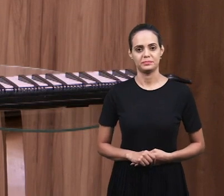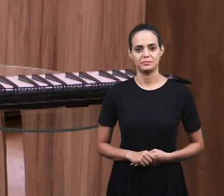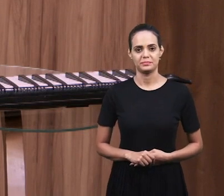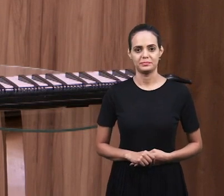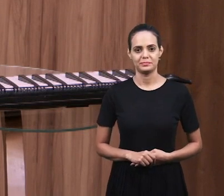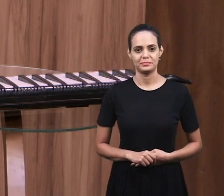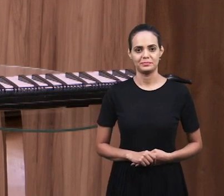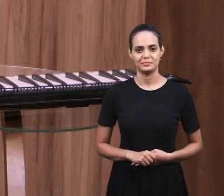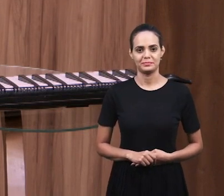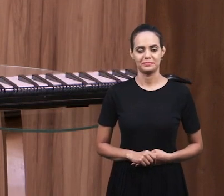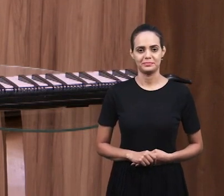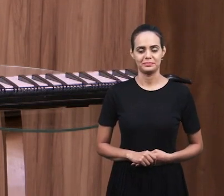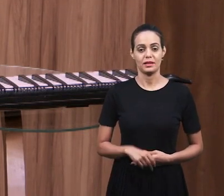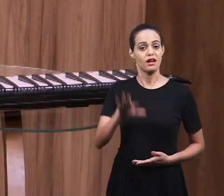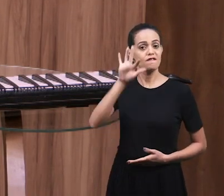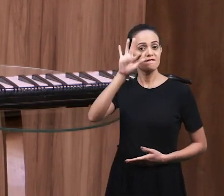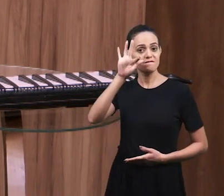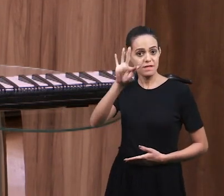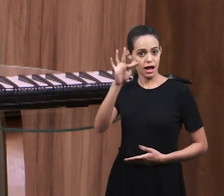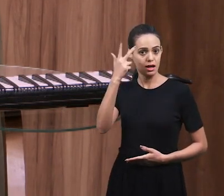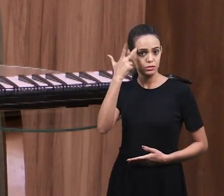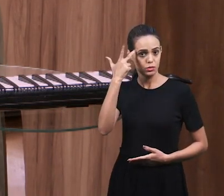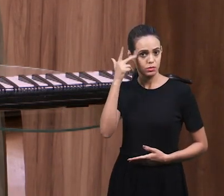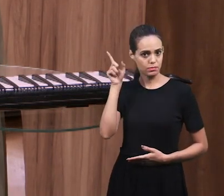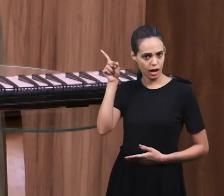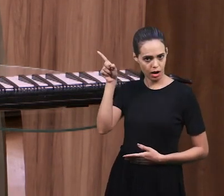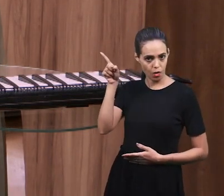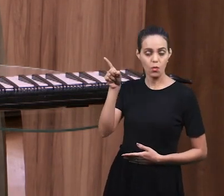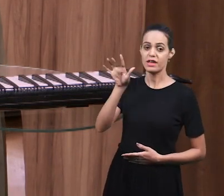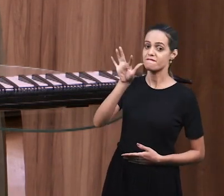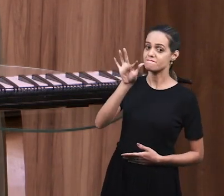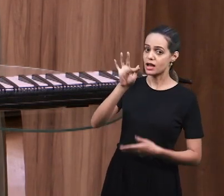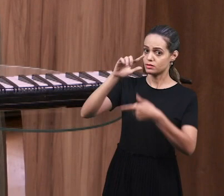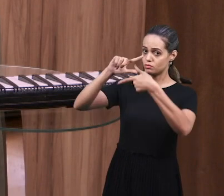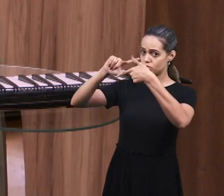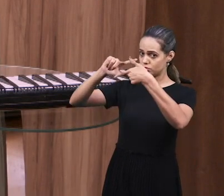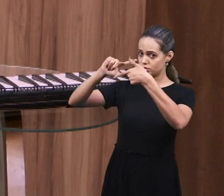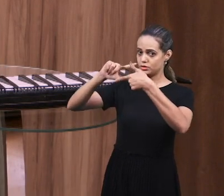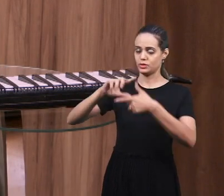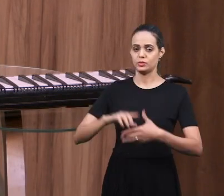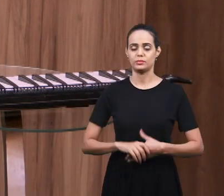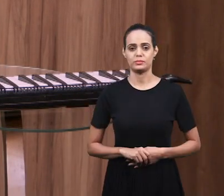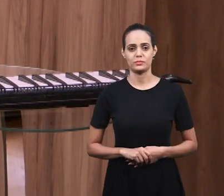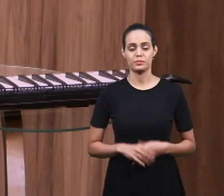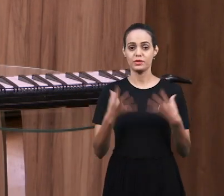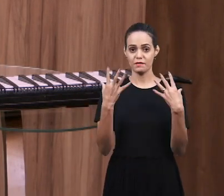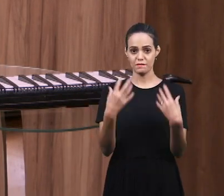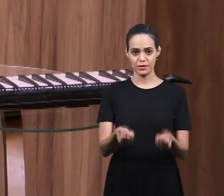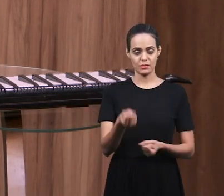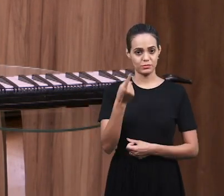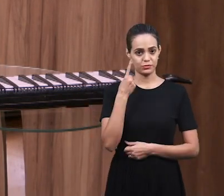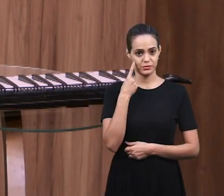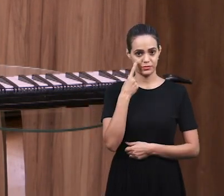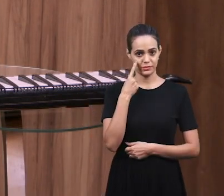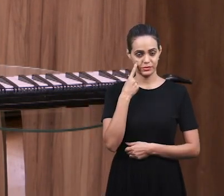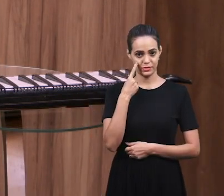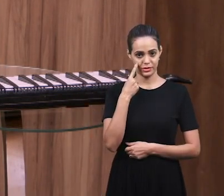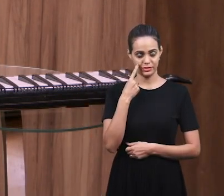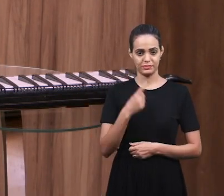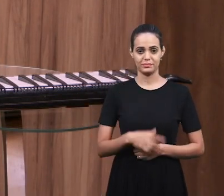derniers trous ouverts aussi. Fa naturel, Fa jazz. Nous allons voir ici à la flûte.